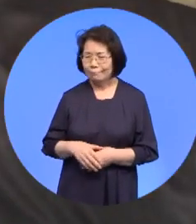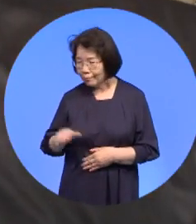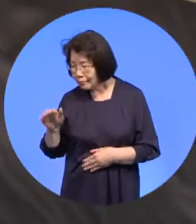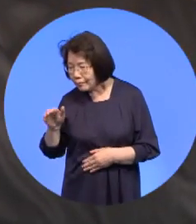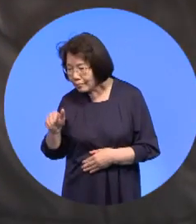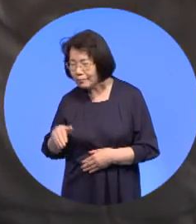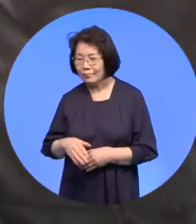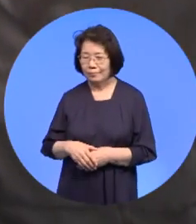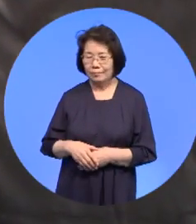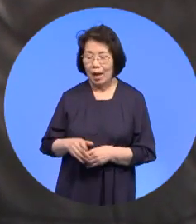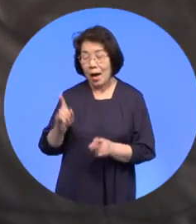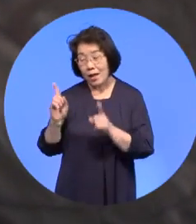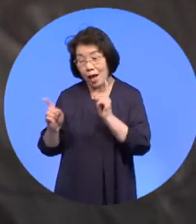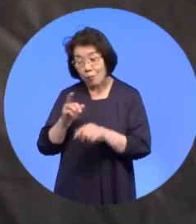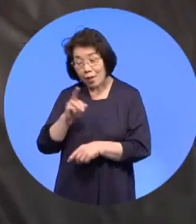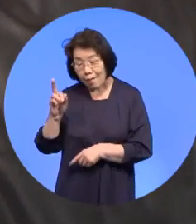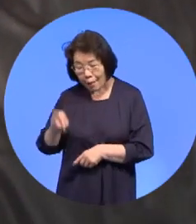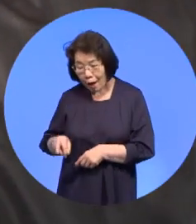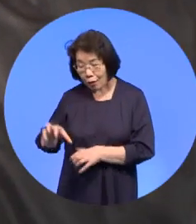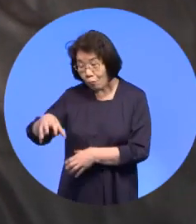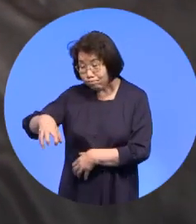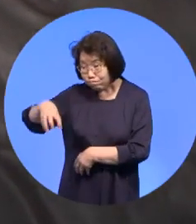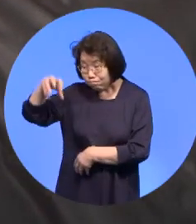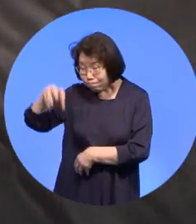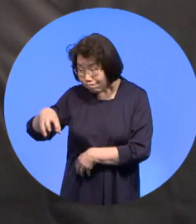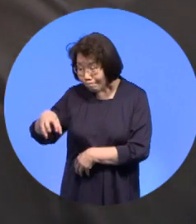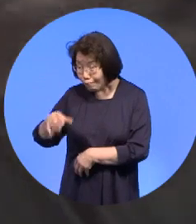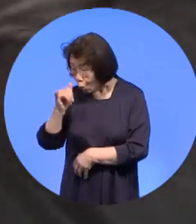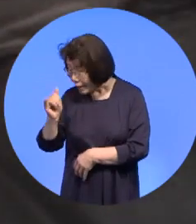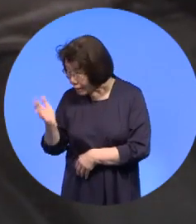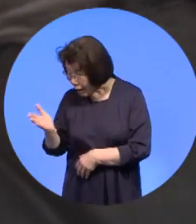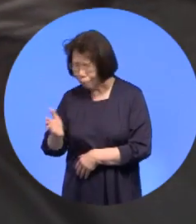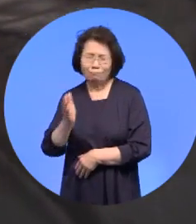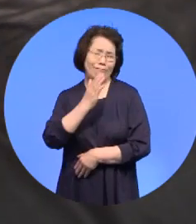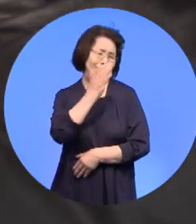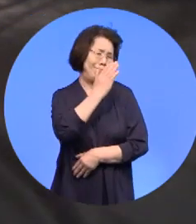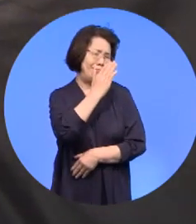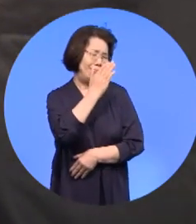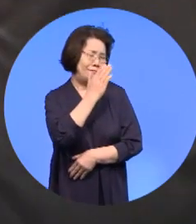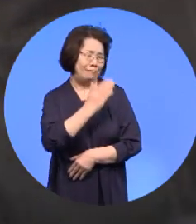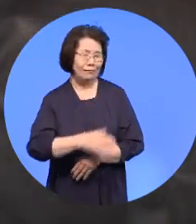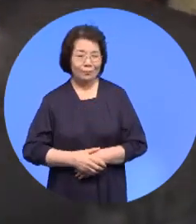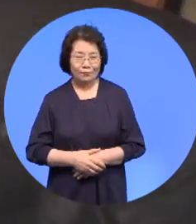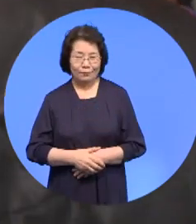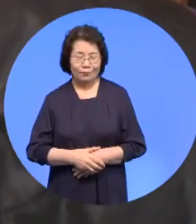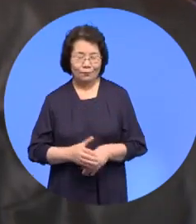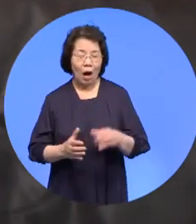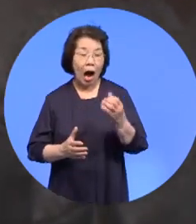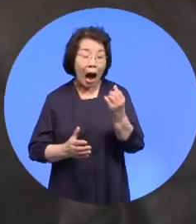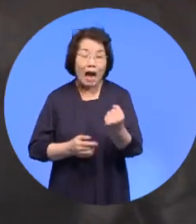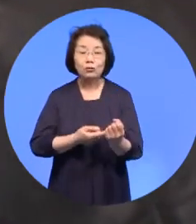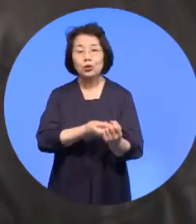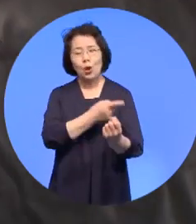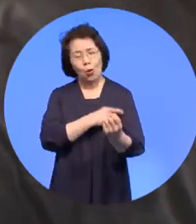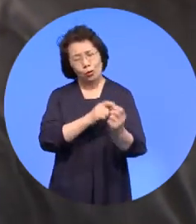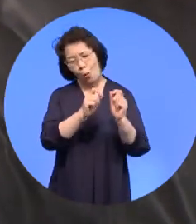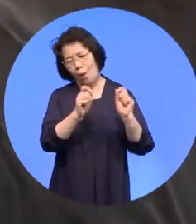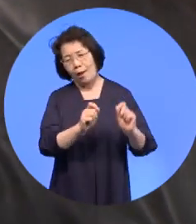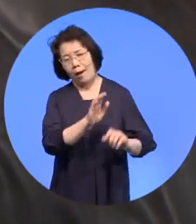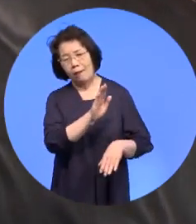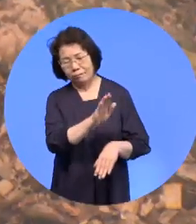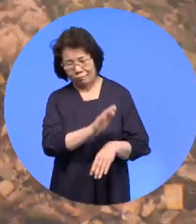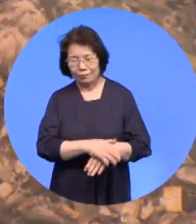ちなみにゲームセンターで ufoキャッチャーお得ですかが全然あるあどうですかねあっさり握力ないですよね